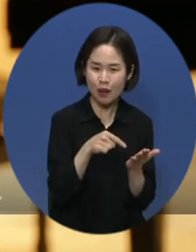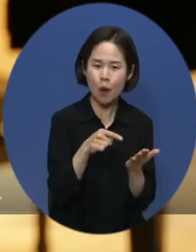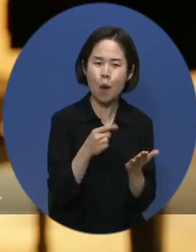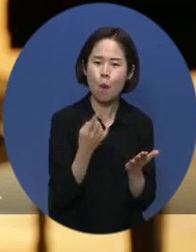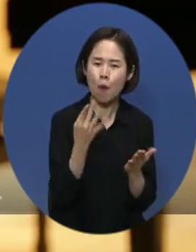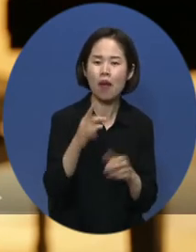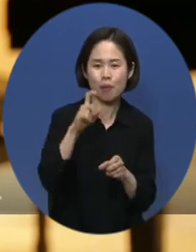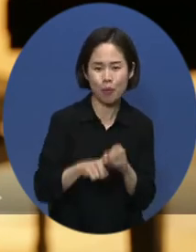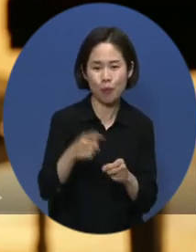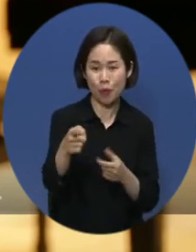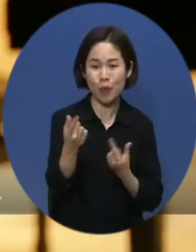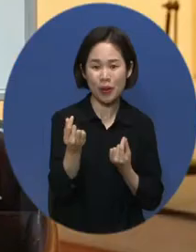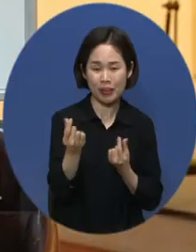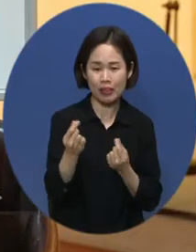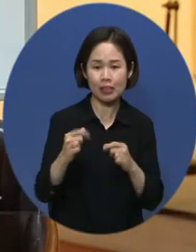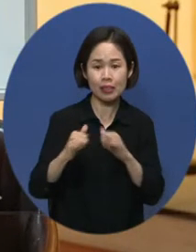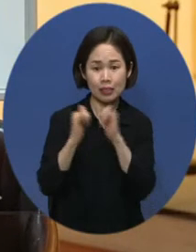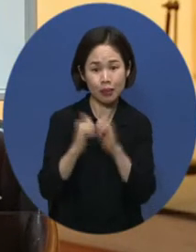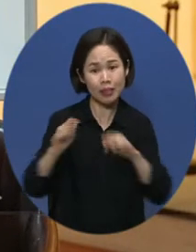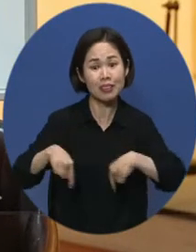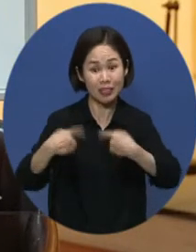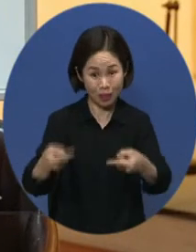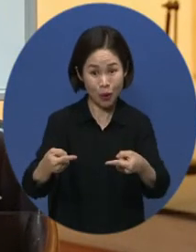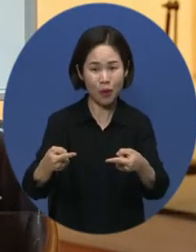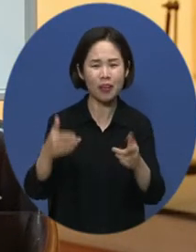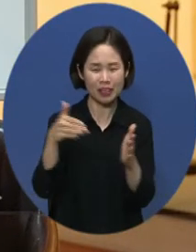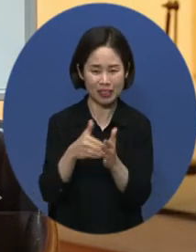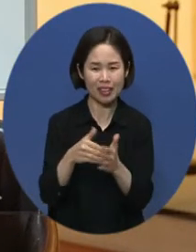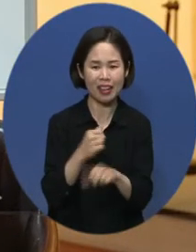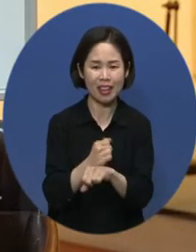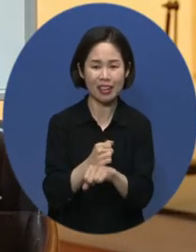좋을 것 같습니다. 그럼 이런 읽기 쉬운